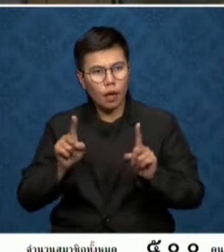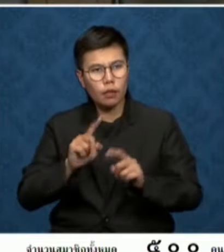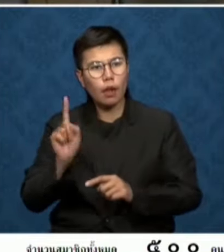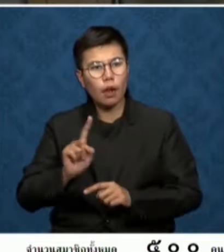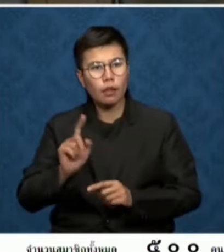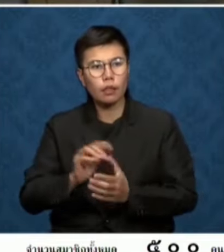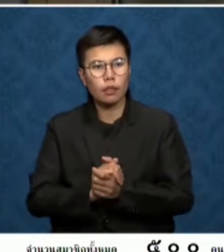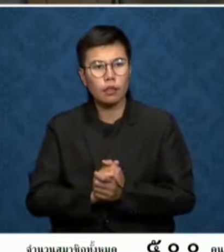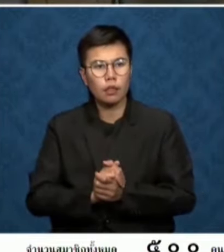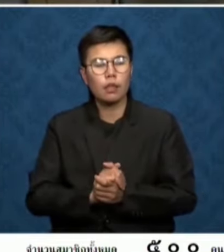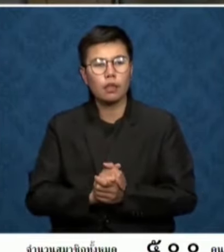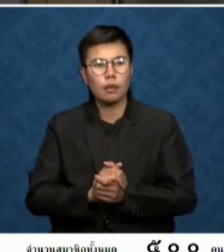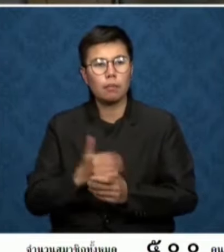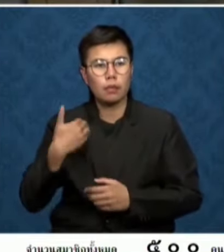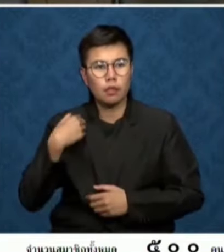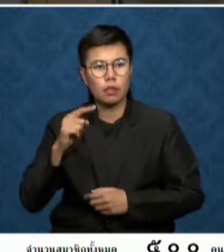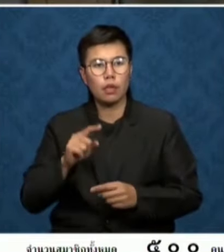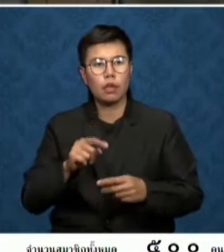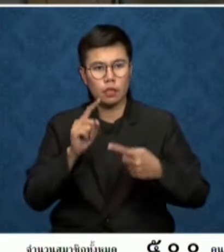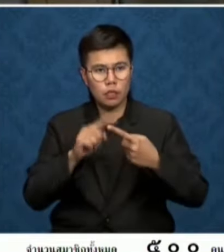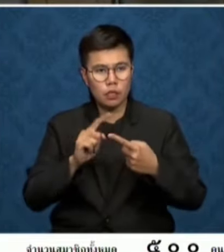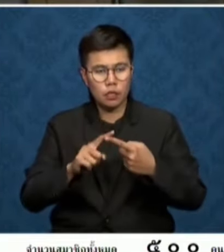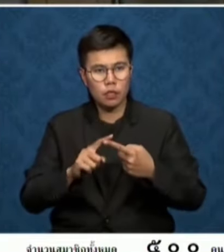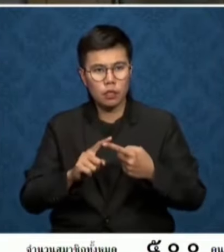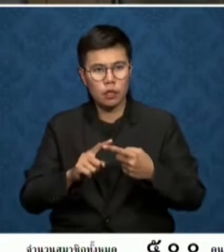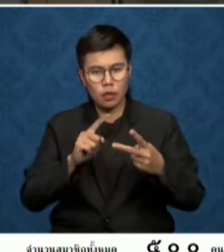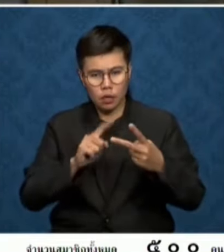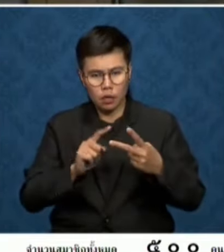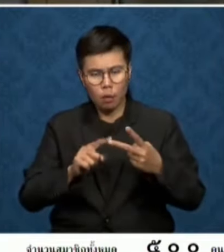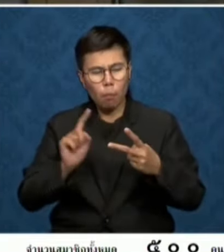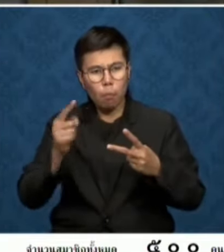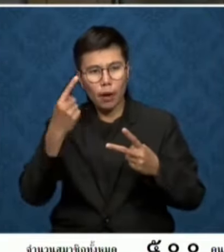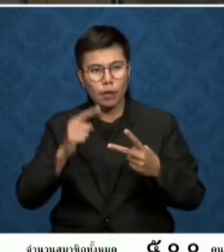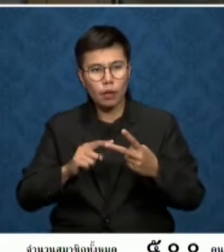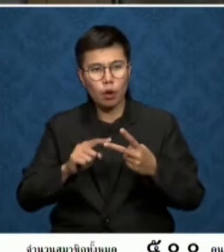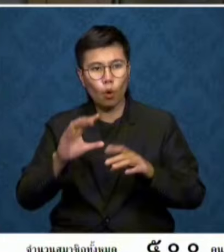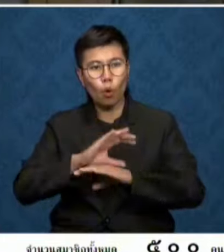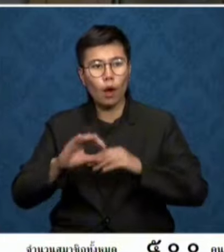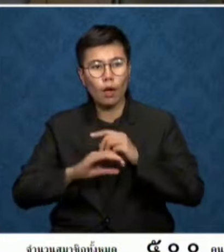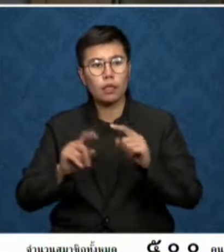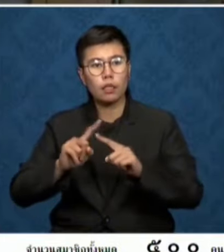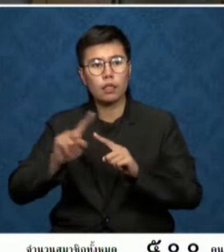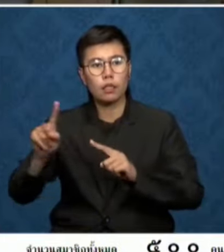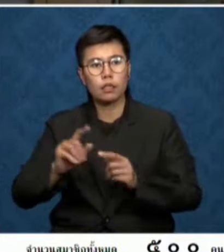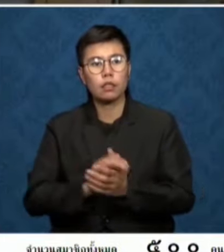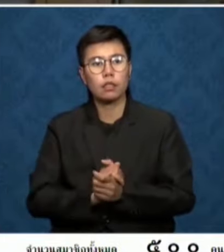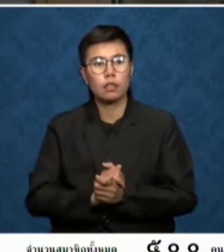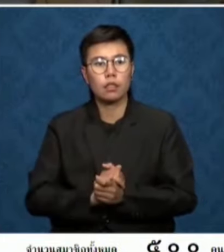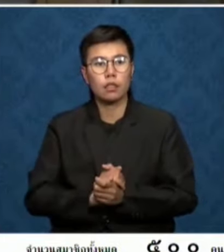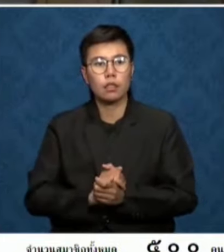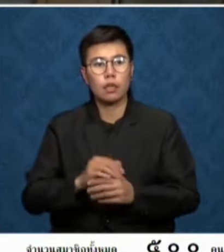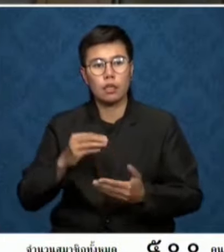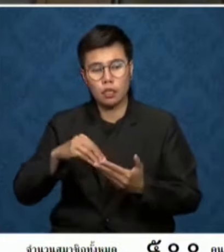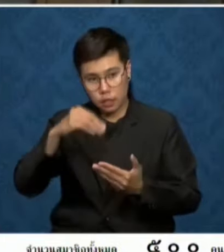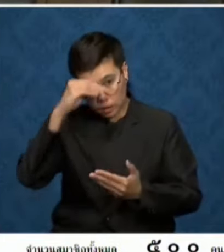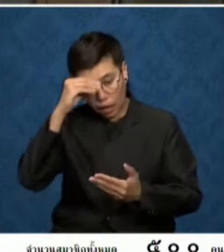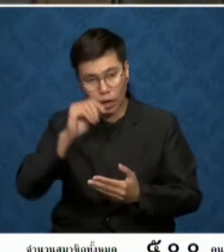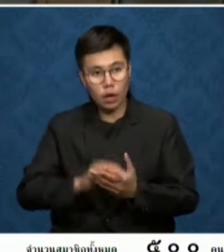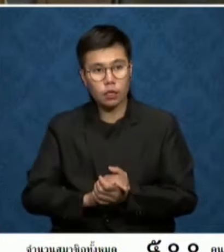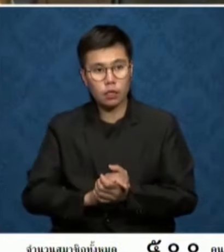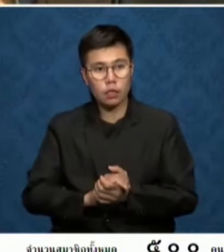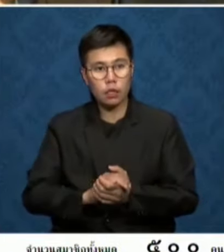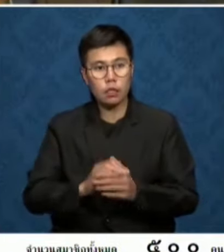ก็จะเรียกว่า Executive Class พอมาในเวอร์ชั่นที่2นะครับในโครงการแรกนะครับเขาเปลี่ยนชื่อครับเป็นการศึกษา